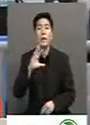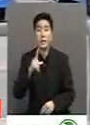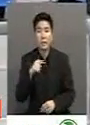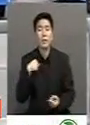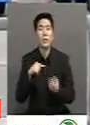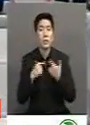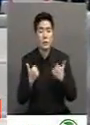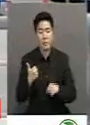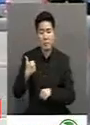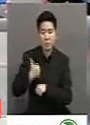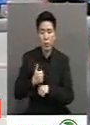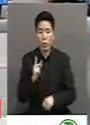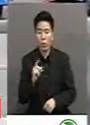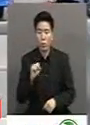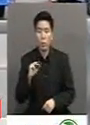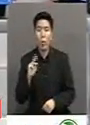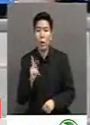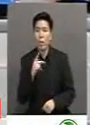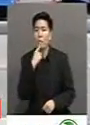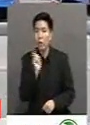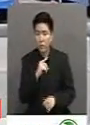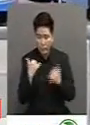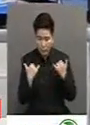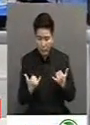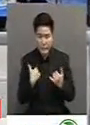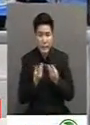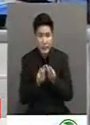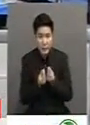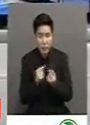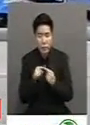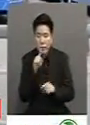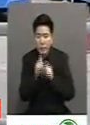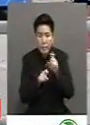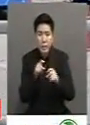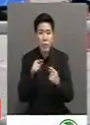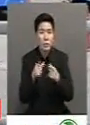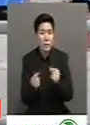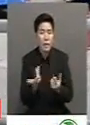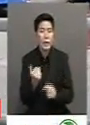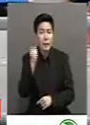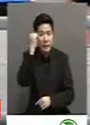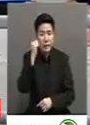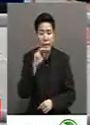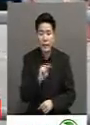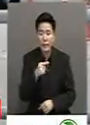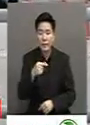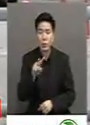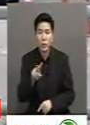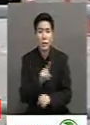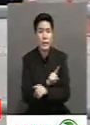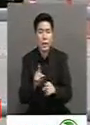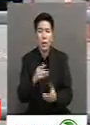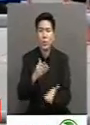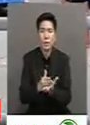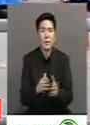ชิรสกุลผู้อำนวยการคสมกก็บอกค่ะตอนนี้นะคะก็เร่งที่จะสอบถามความคืบหน้าเรื่องของรถเมย์ NGV แต่ยังไม่ส